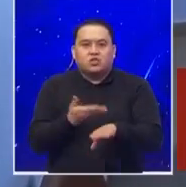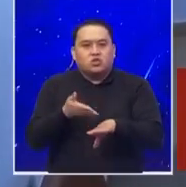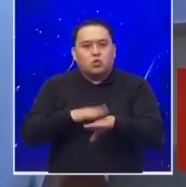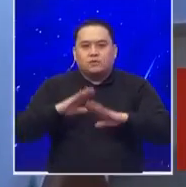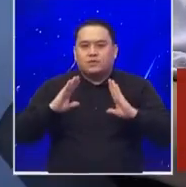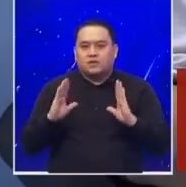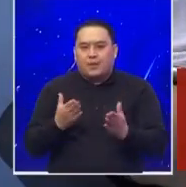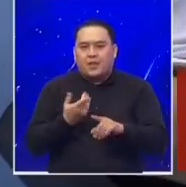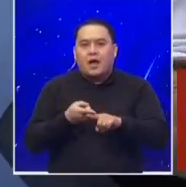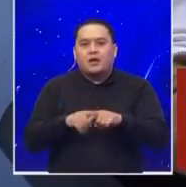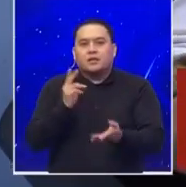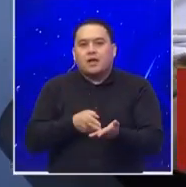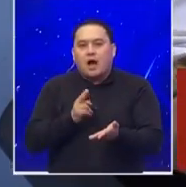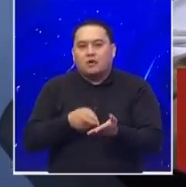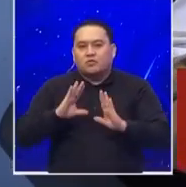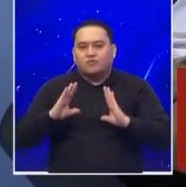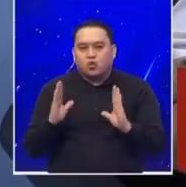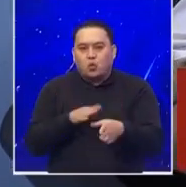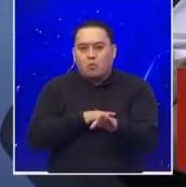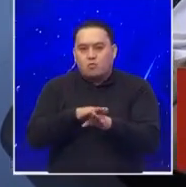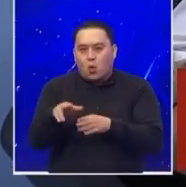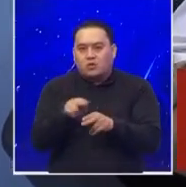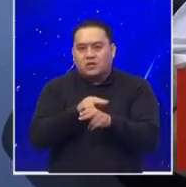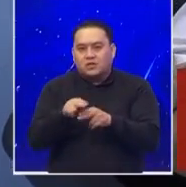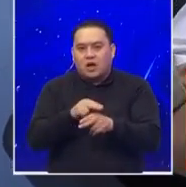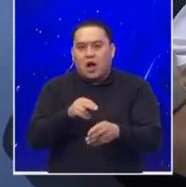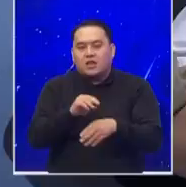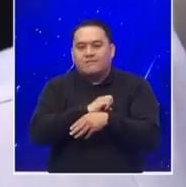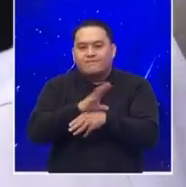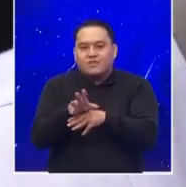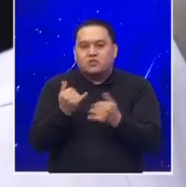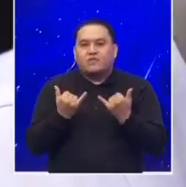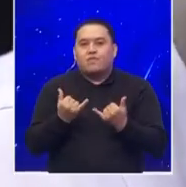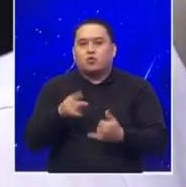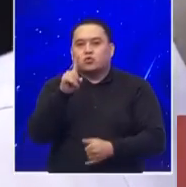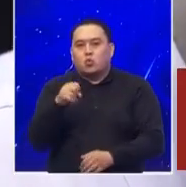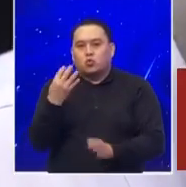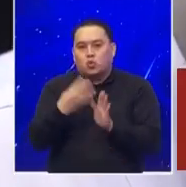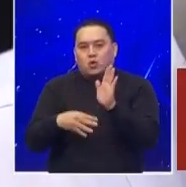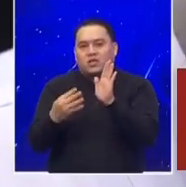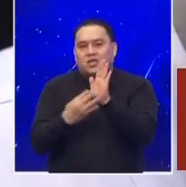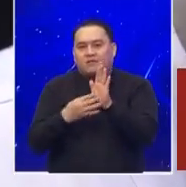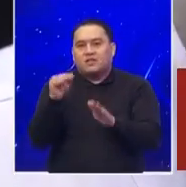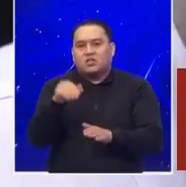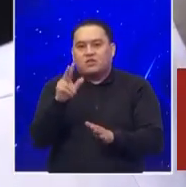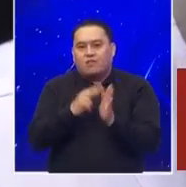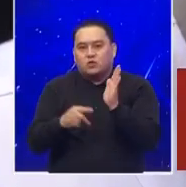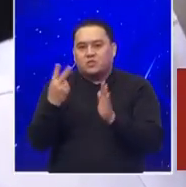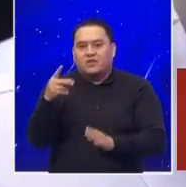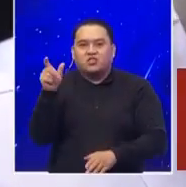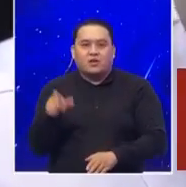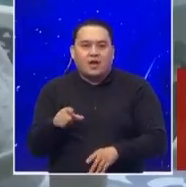критическом состоянии. Подтвержденных случаев полного излечения от вируса на сегодня 149